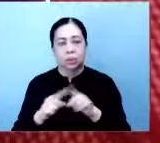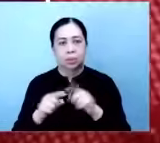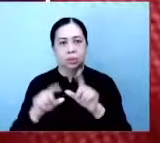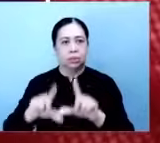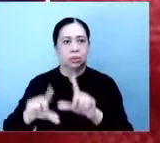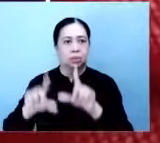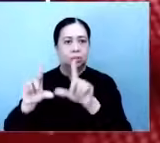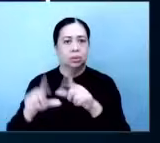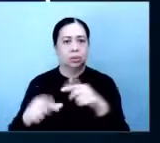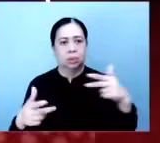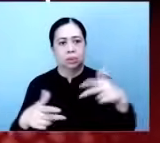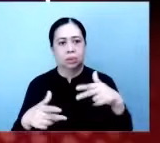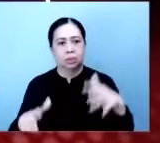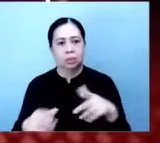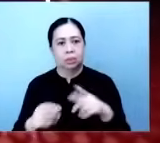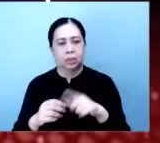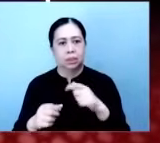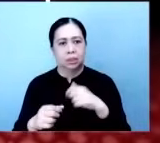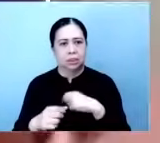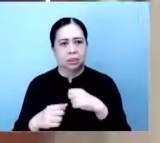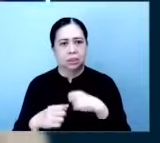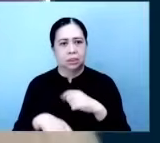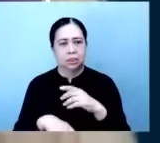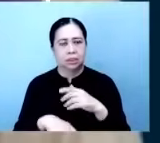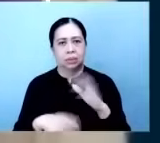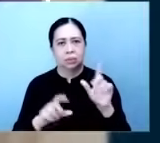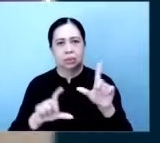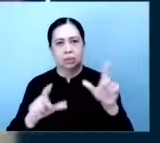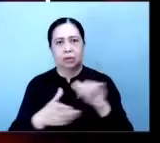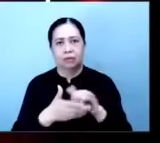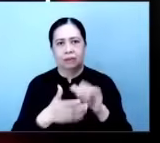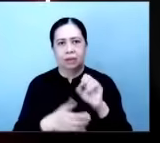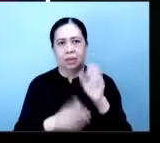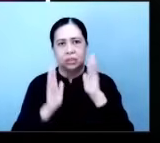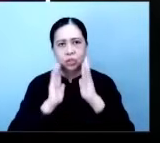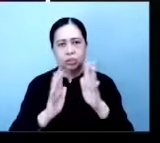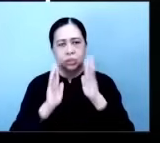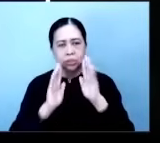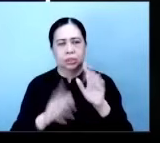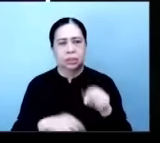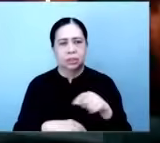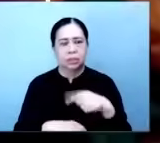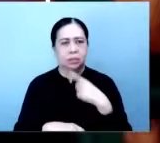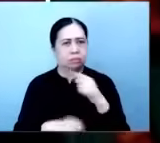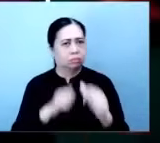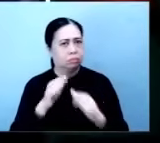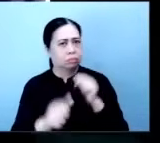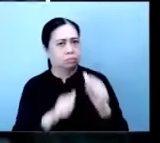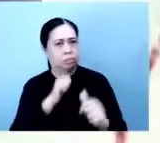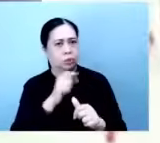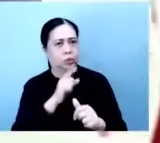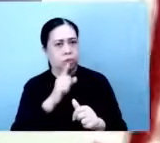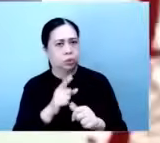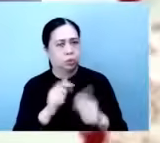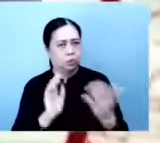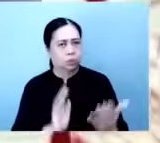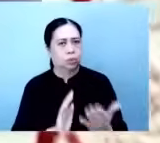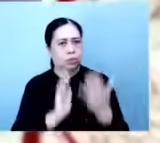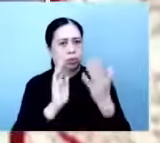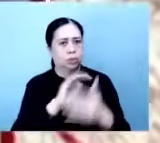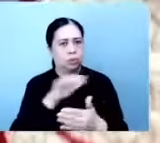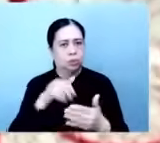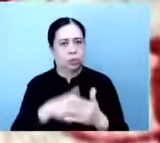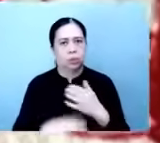ang rapper ng pampa-fat shame. Itinanggi naman niya ng legal counsel ni Megan at sinabing haharapin nila ang reklamo